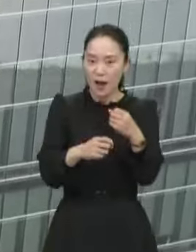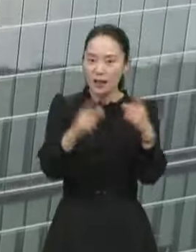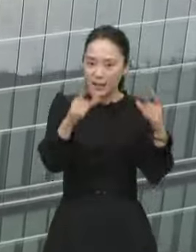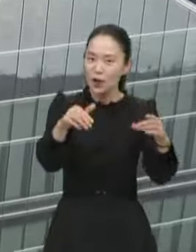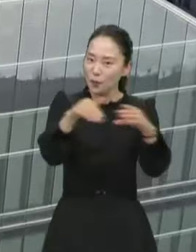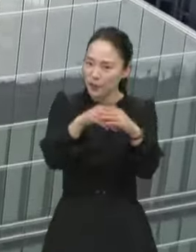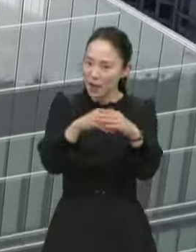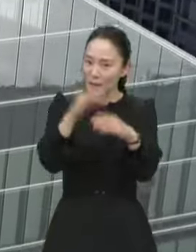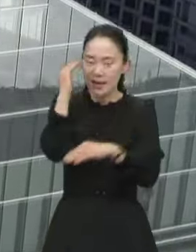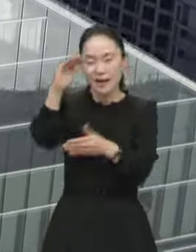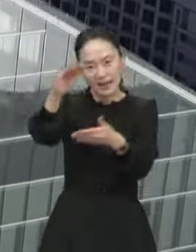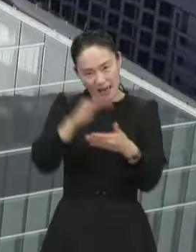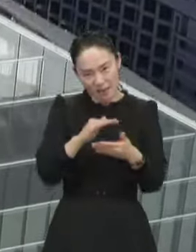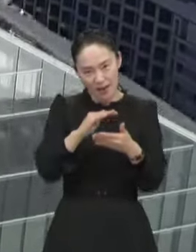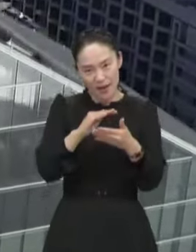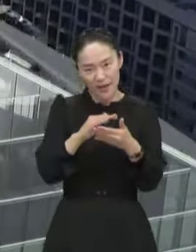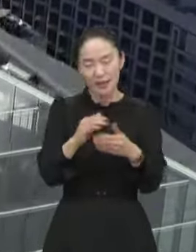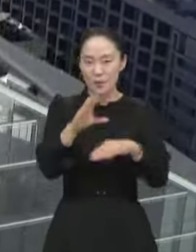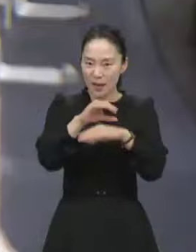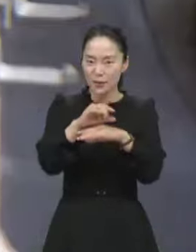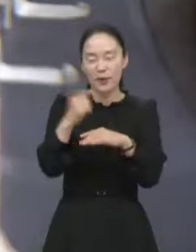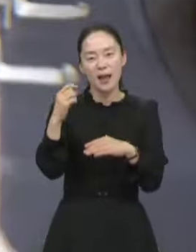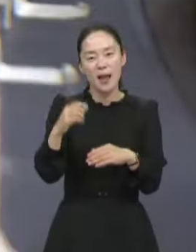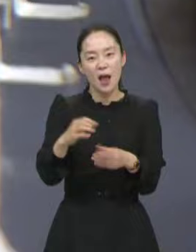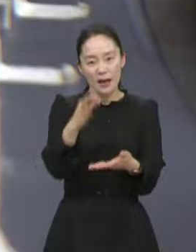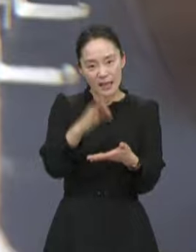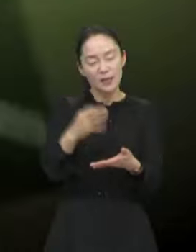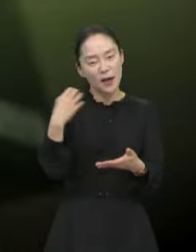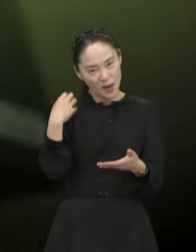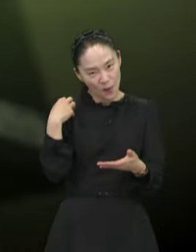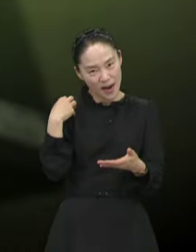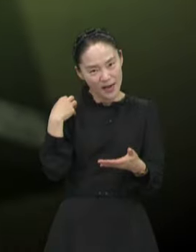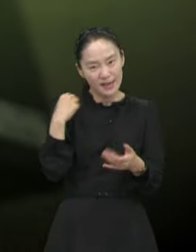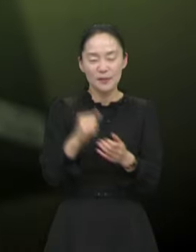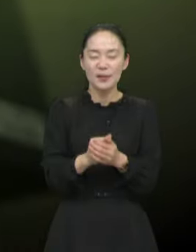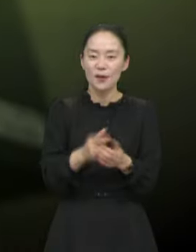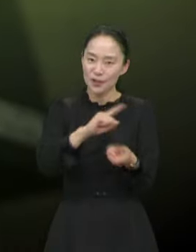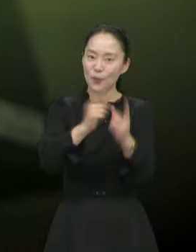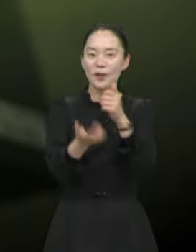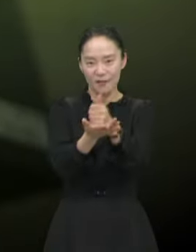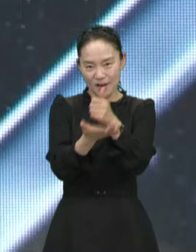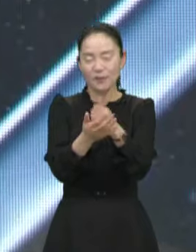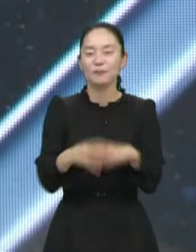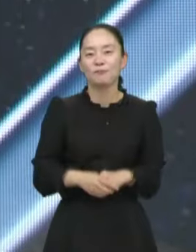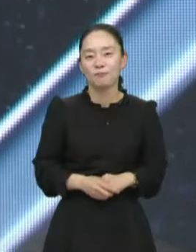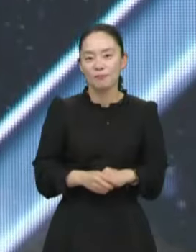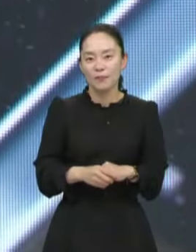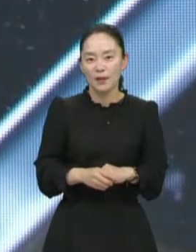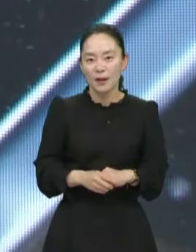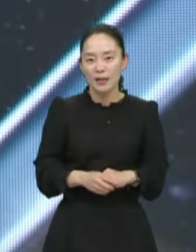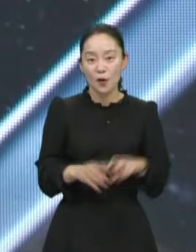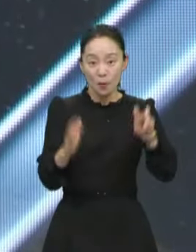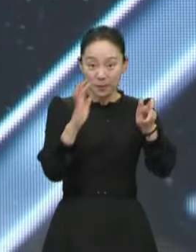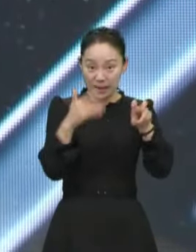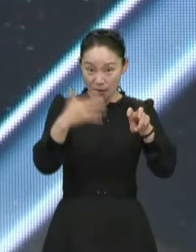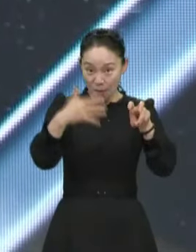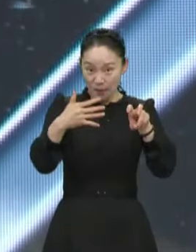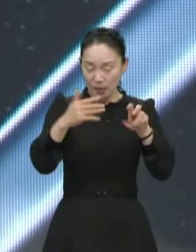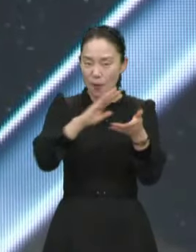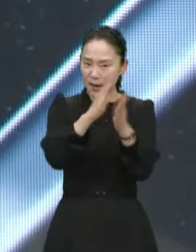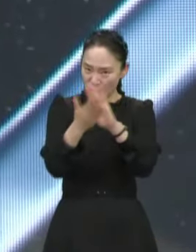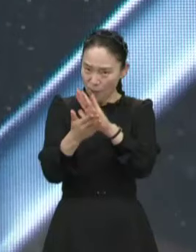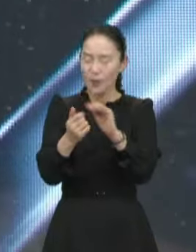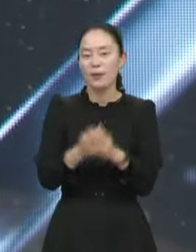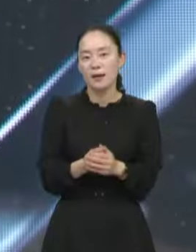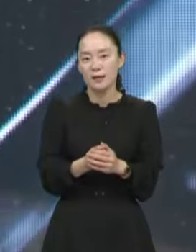방송의 가치와 역할을 기며 서로 경와 응원을 나눴습니다 미디어 환경의 변화는 민형